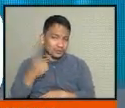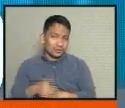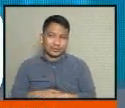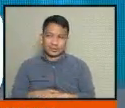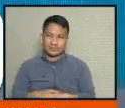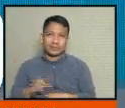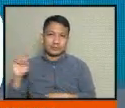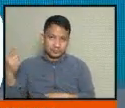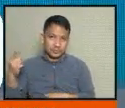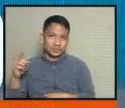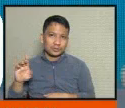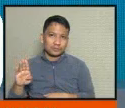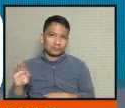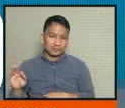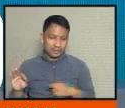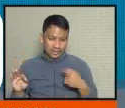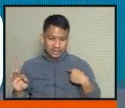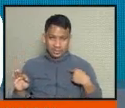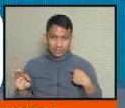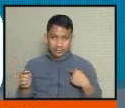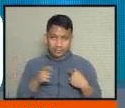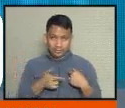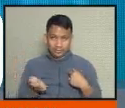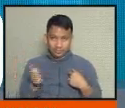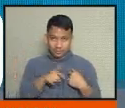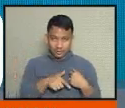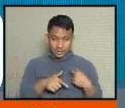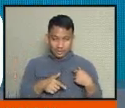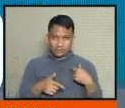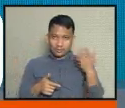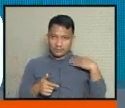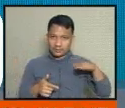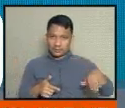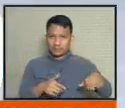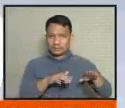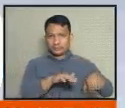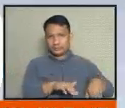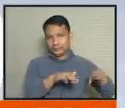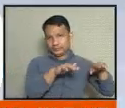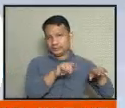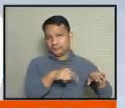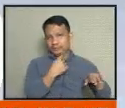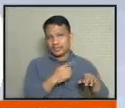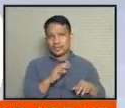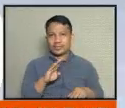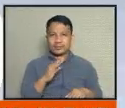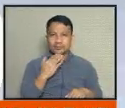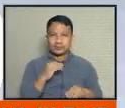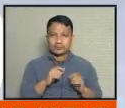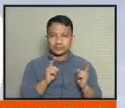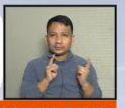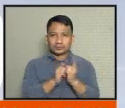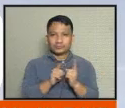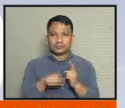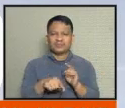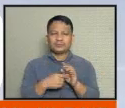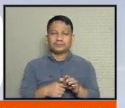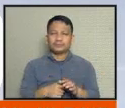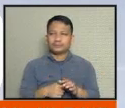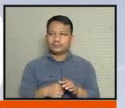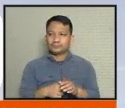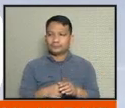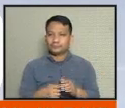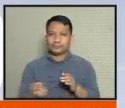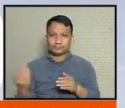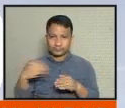Francisco, first boyfriend niya. Oh. Sa'yo, puppy love mo siya. Oo, nung bata pa. Ah, tapos nung lumaki na kayo, nakita ulit kayo. Oo, nanggagaling ako